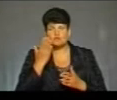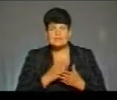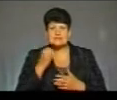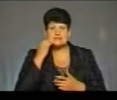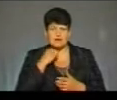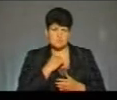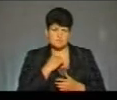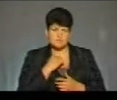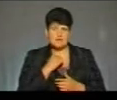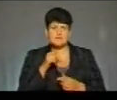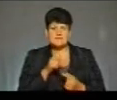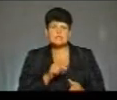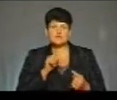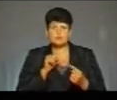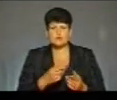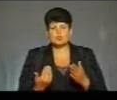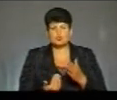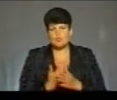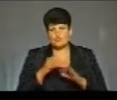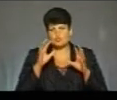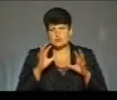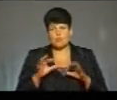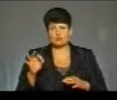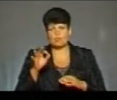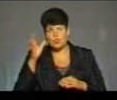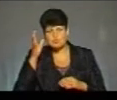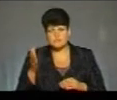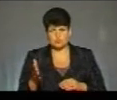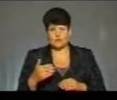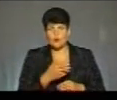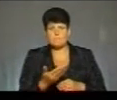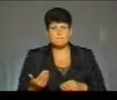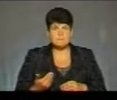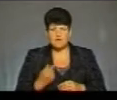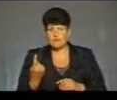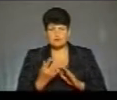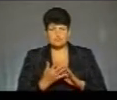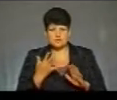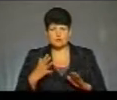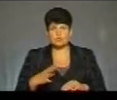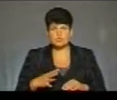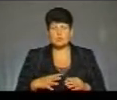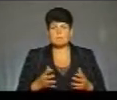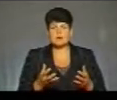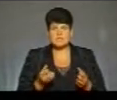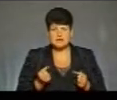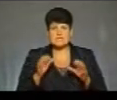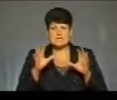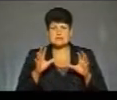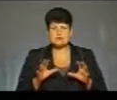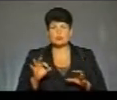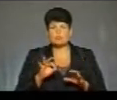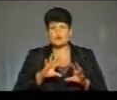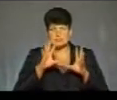і він суперечить новому закону про освіту. Тобто ми в першу чергу очікуємо прийняття саме закону про